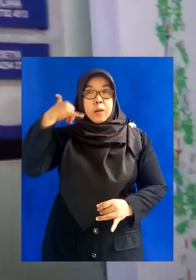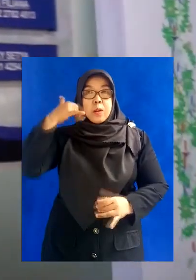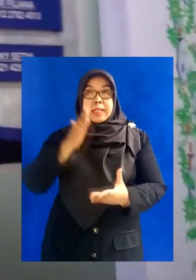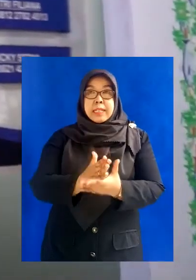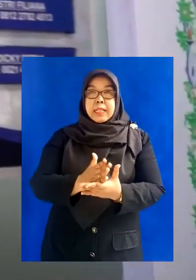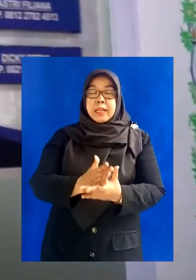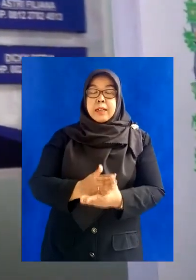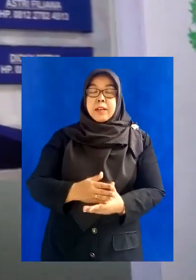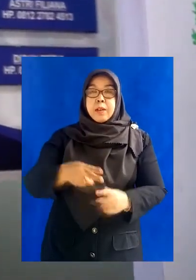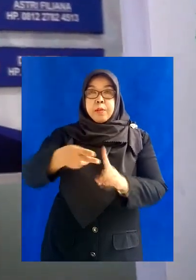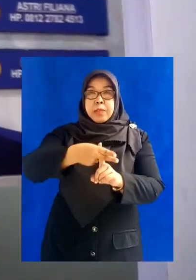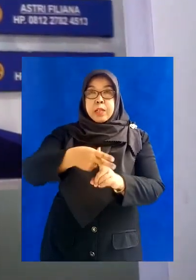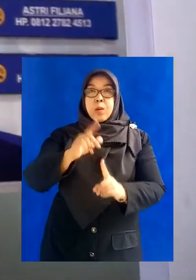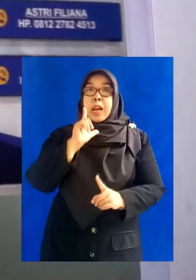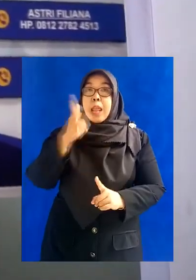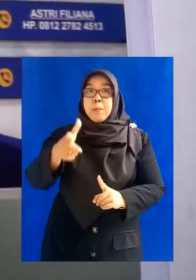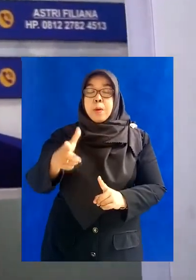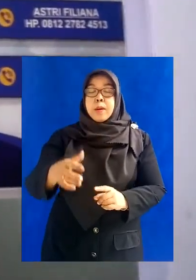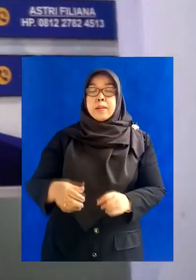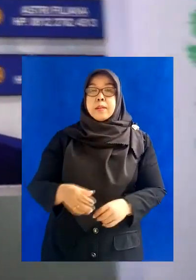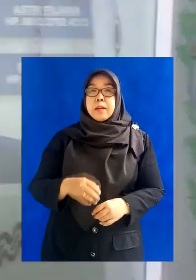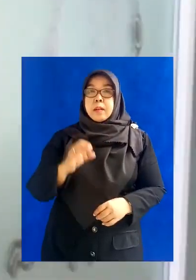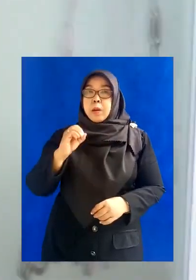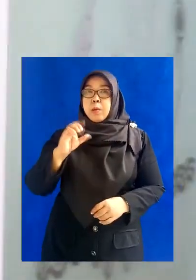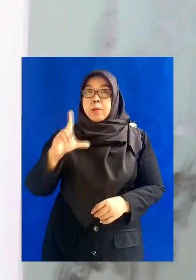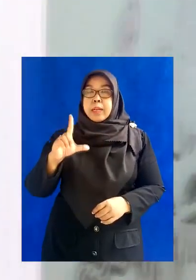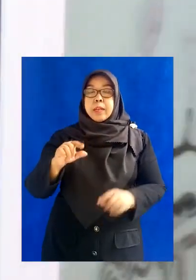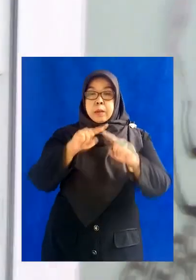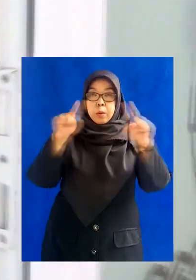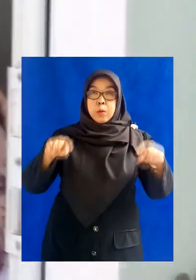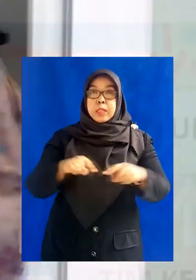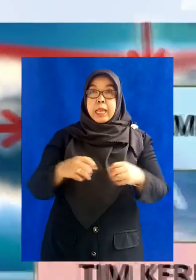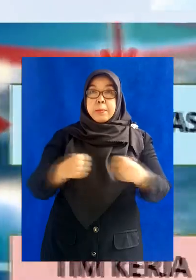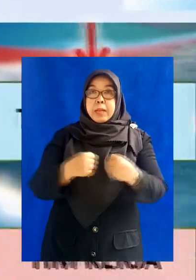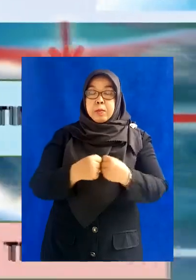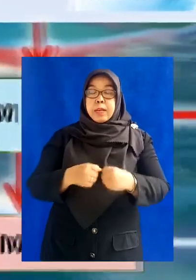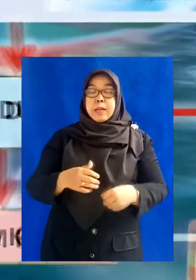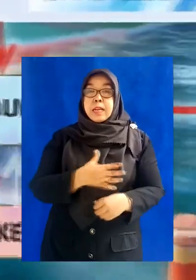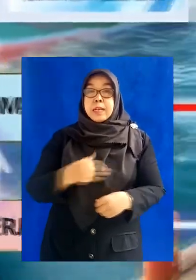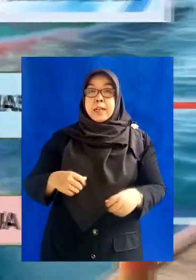penanganan pengaduan PPS Cilacap secara cepat dan tepat.